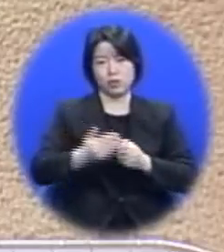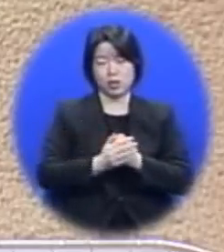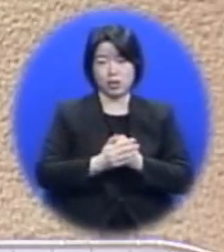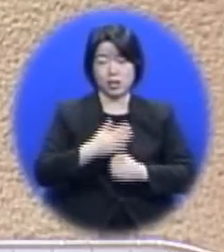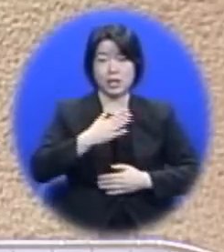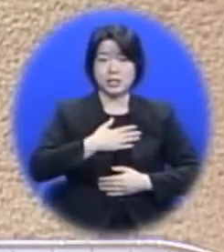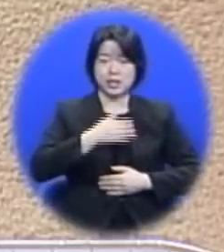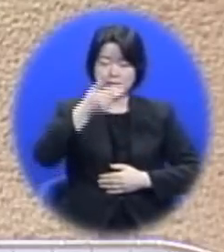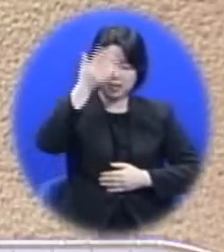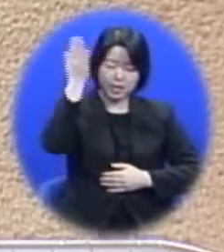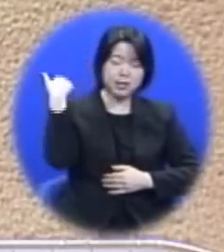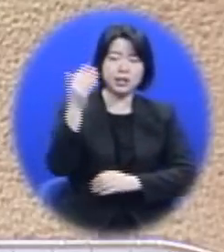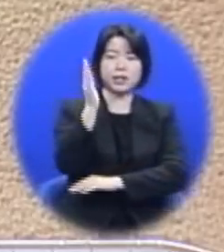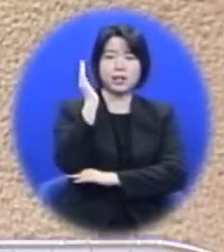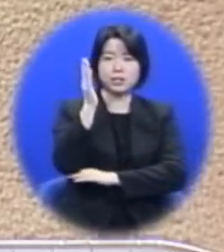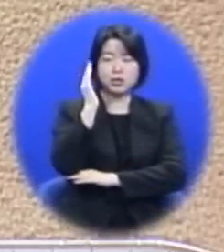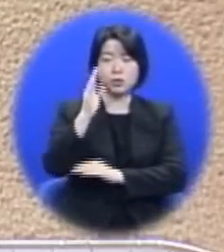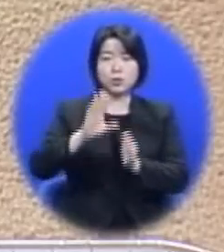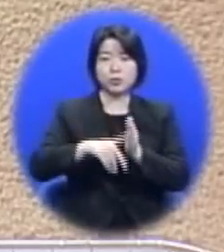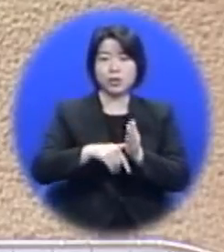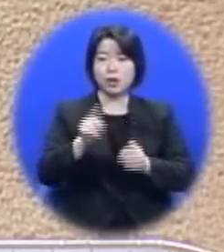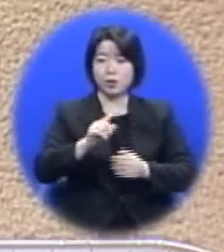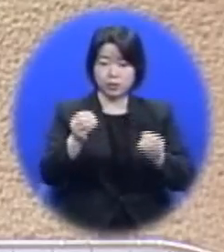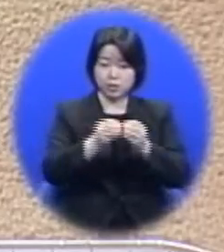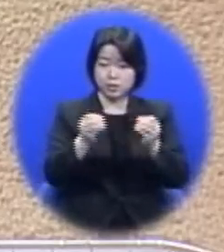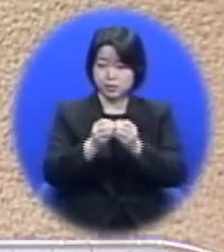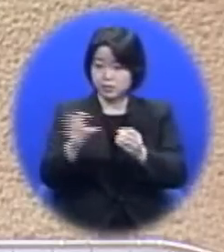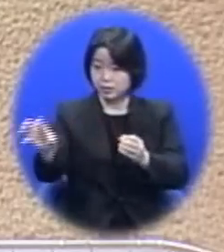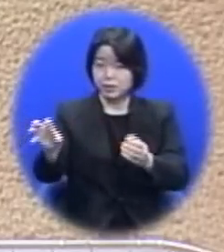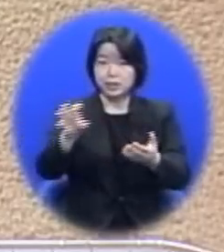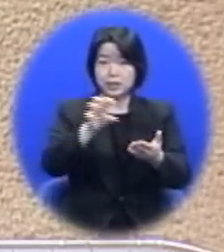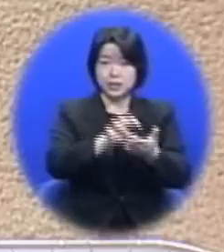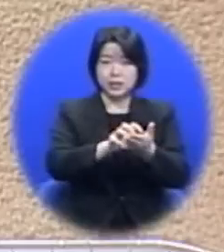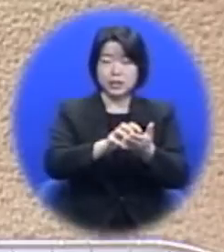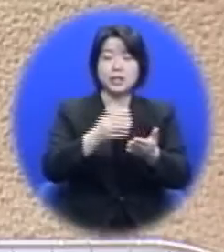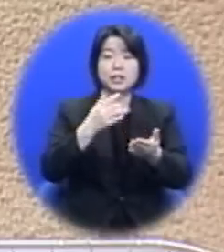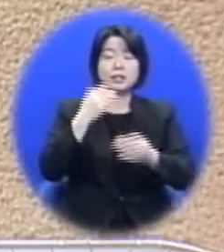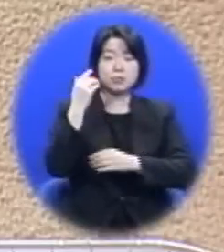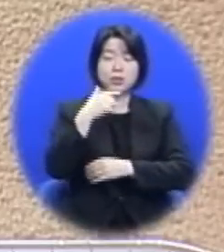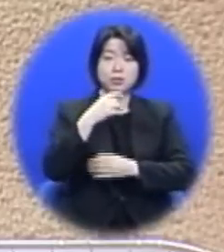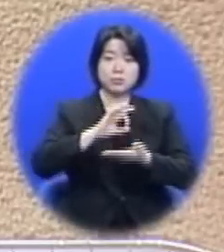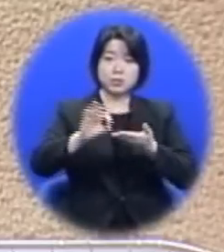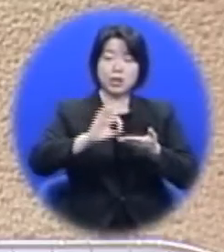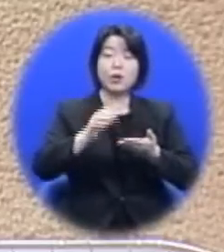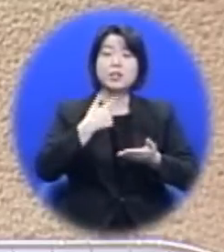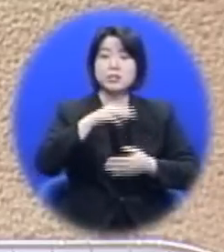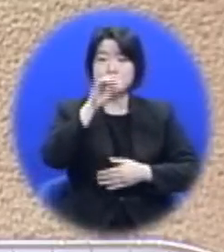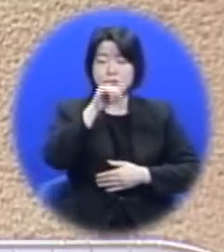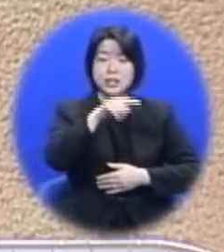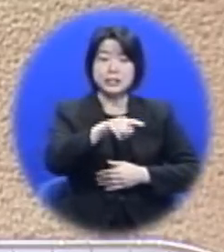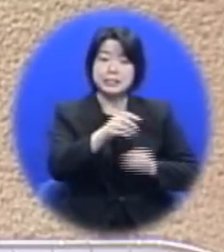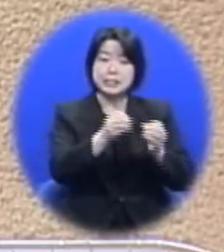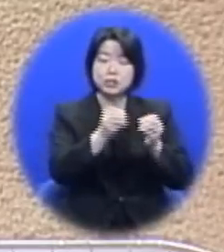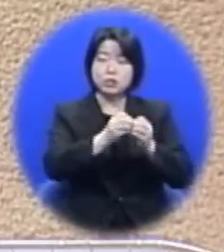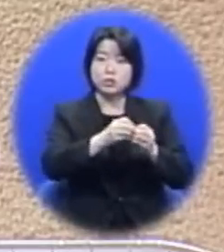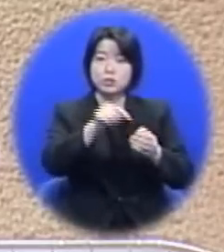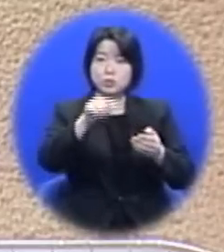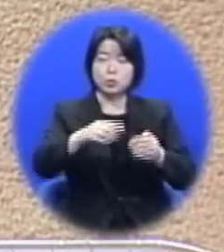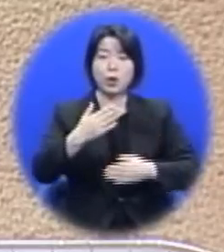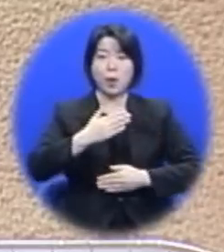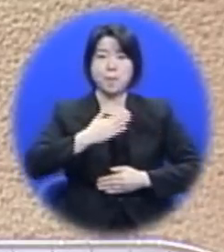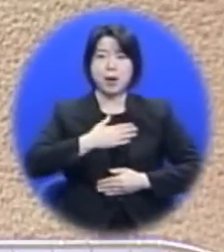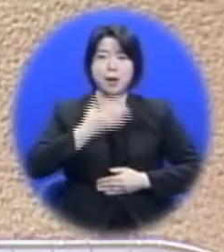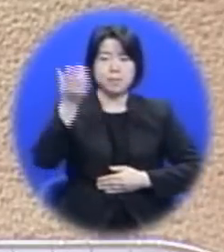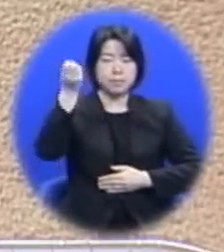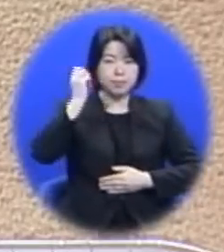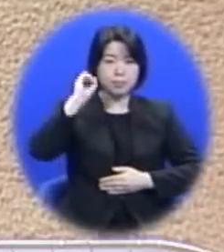글을 인용했던 적이 있었는데 그 글 속에 오 마이 갓이라는 표현이 있었습니다. 그 설교를 하고 그